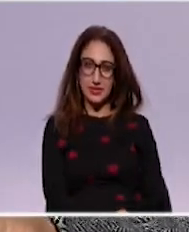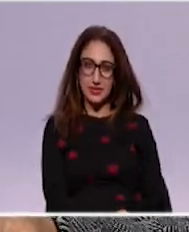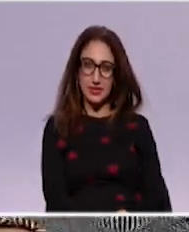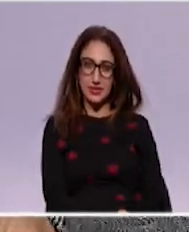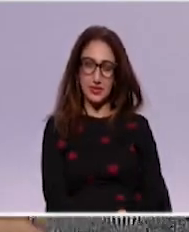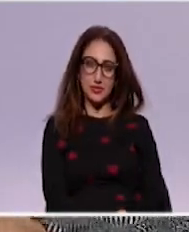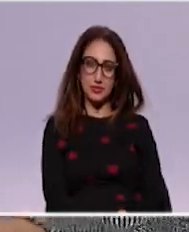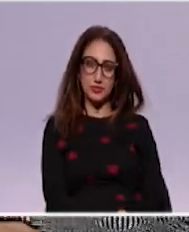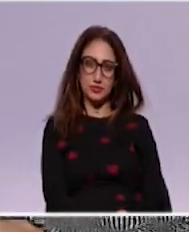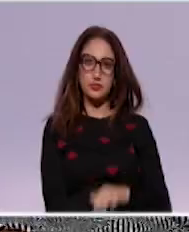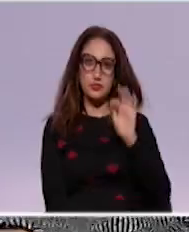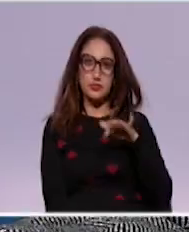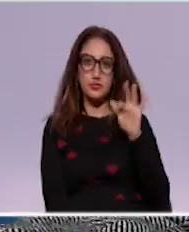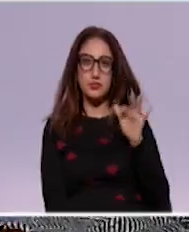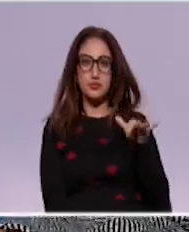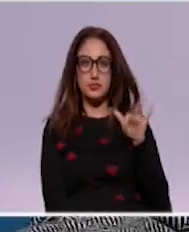نوتة واحدة